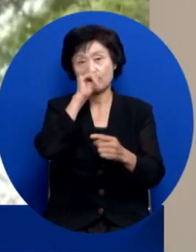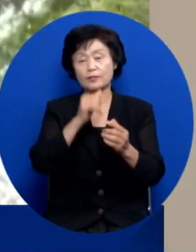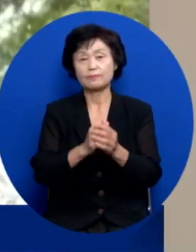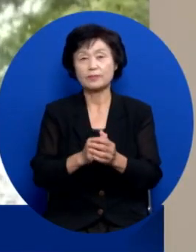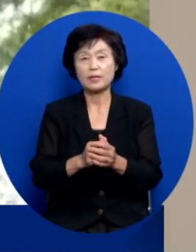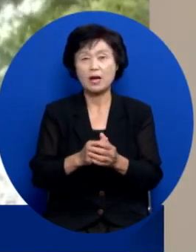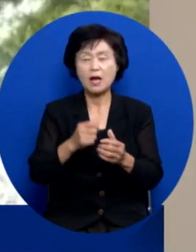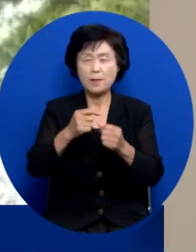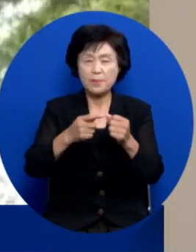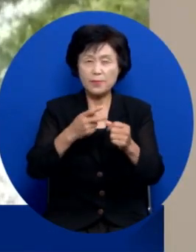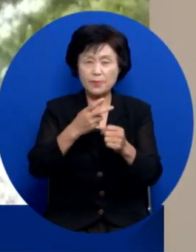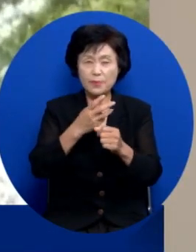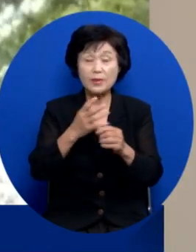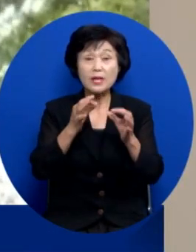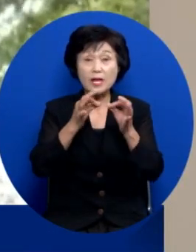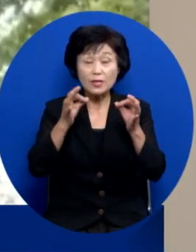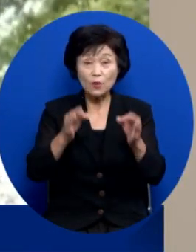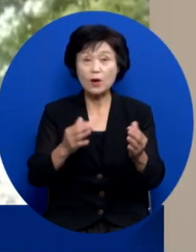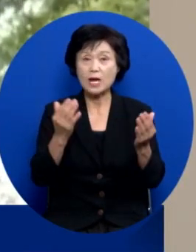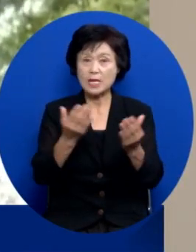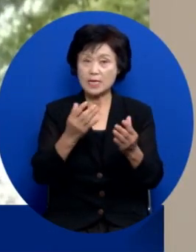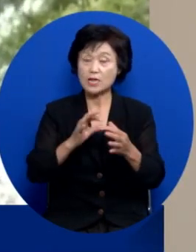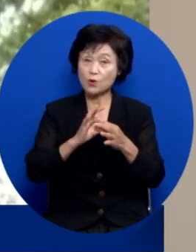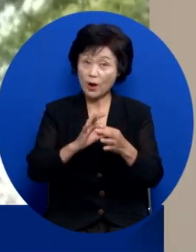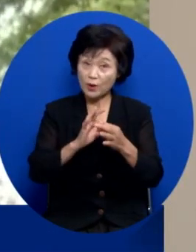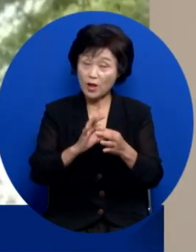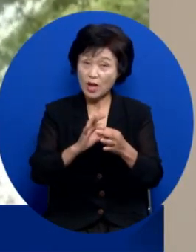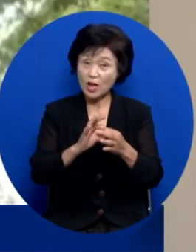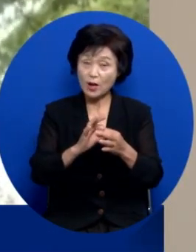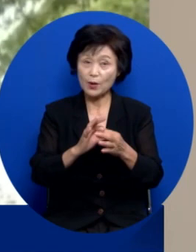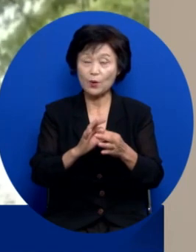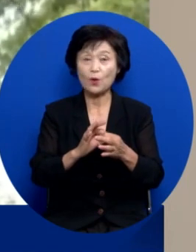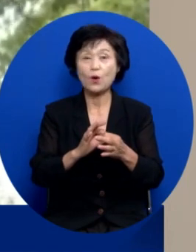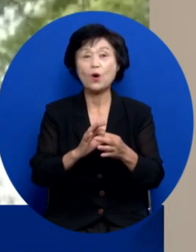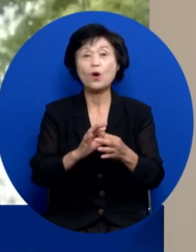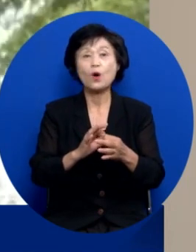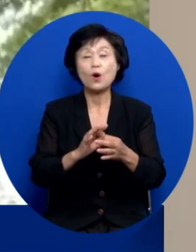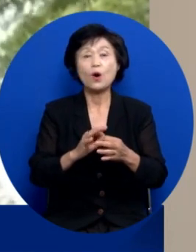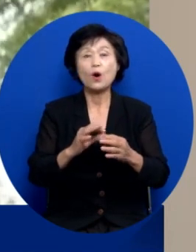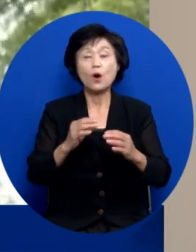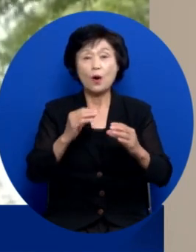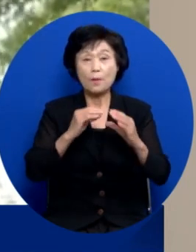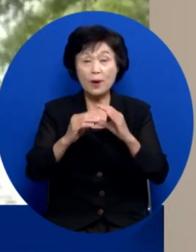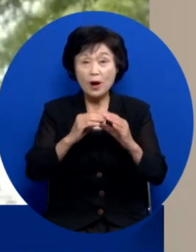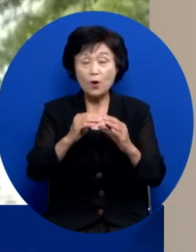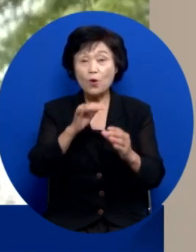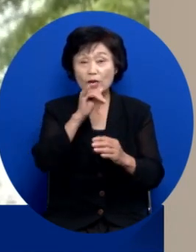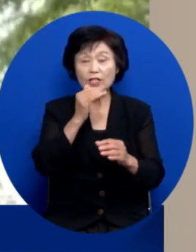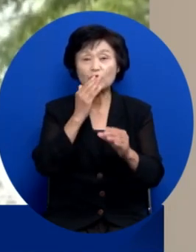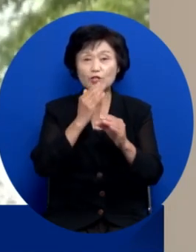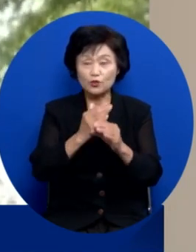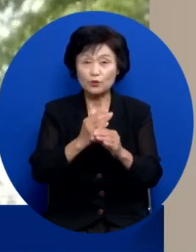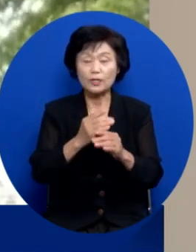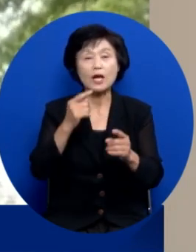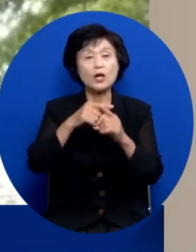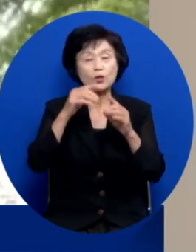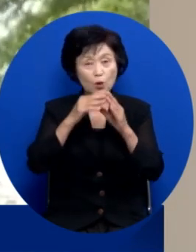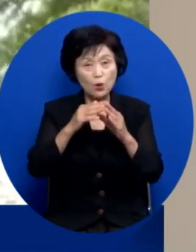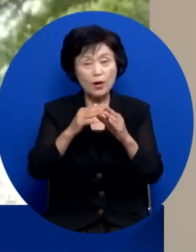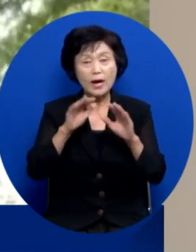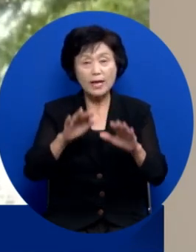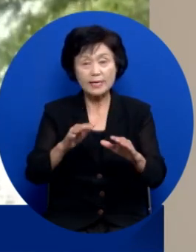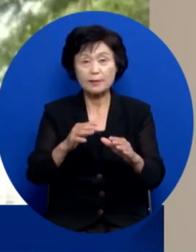해 동안 이제 업무 관계를 맺고 언제든지 오셔서 업무를 보실 수 있도록 교회가 그런 장소를 제공해 준 바가